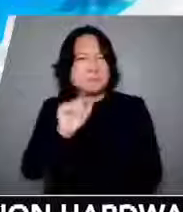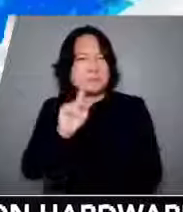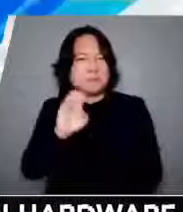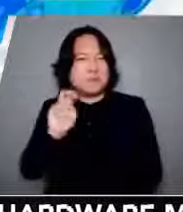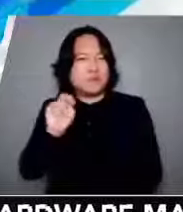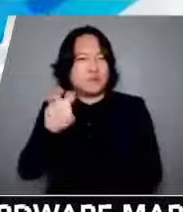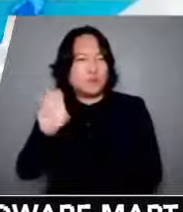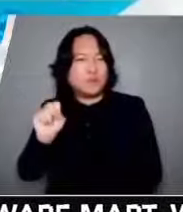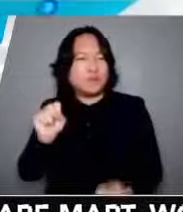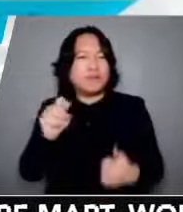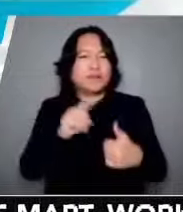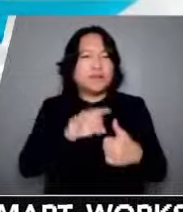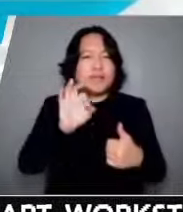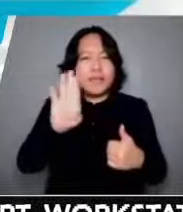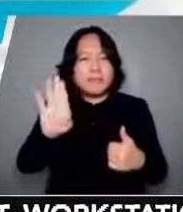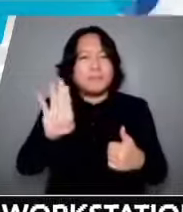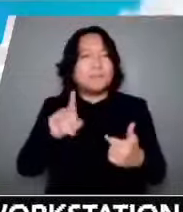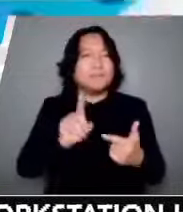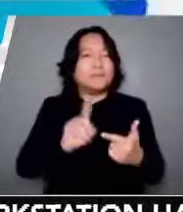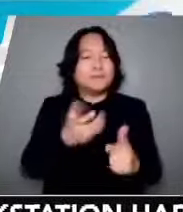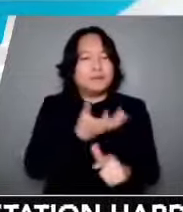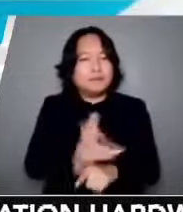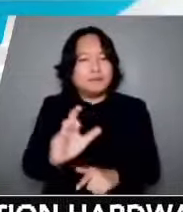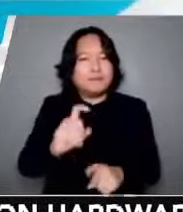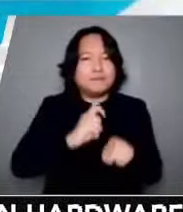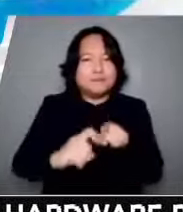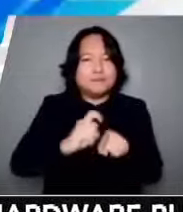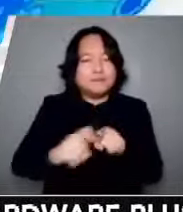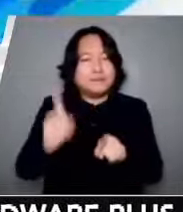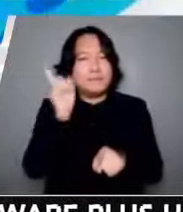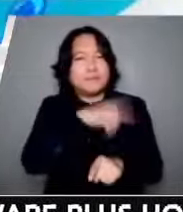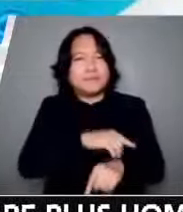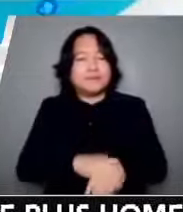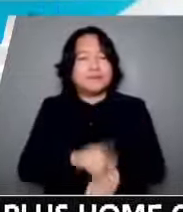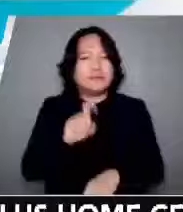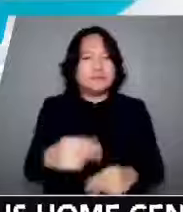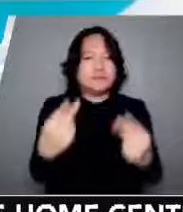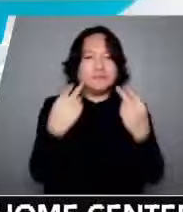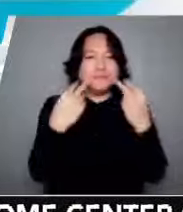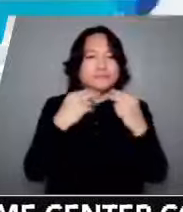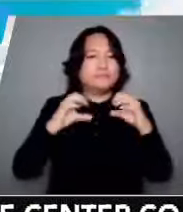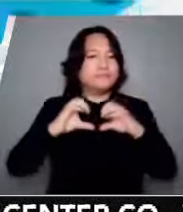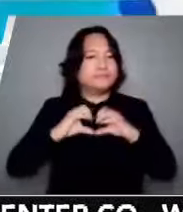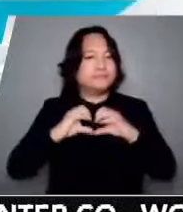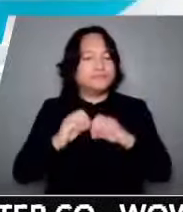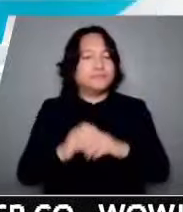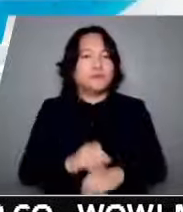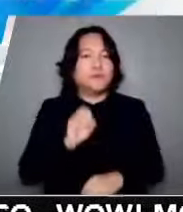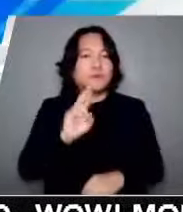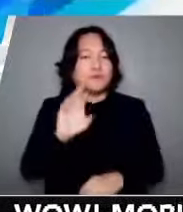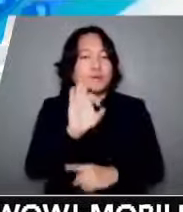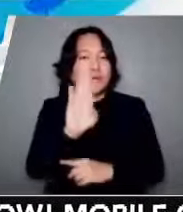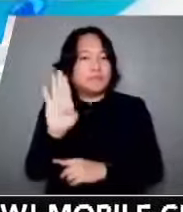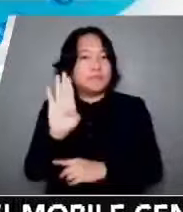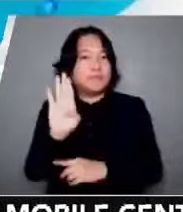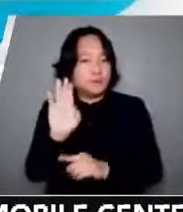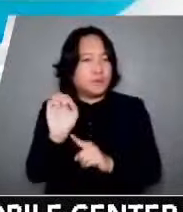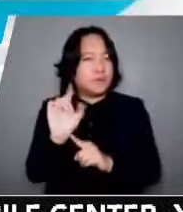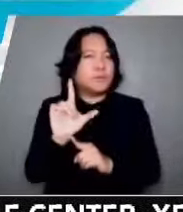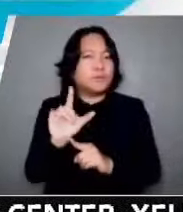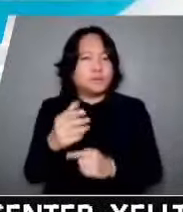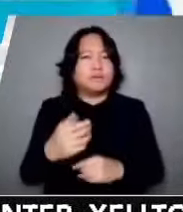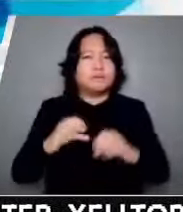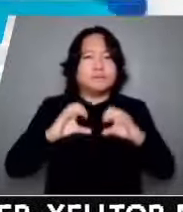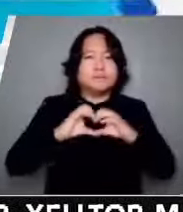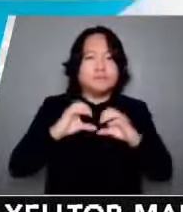at scam text. Manatiling nakatutok sa GMA o bumisita sa official Facebook page at microsite ng GMA promos para